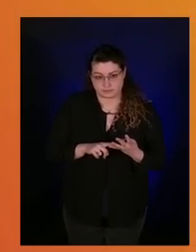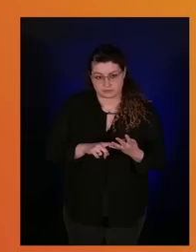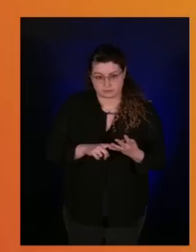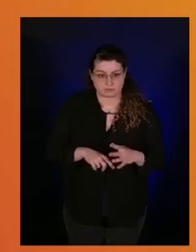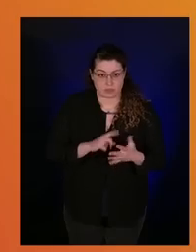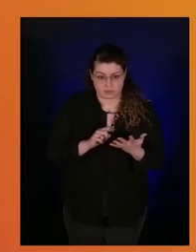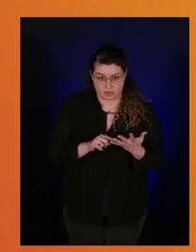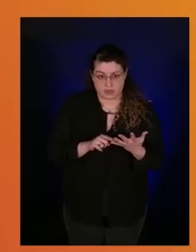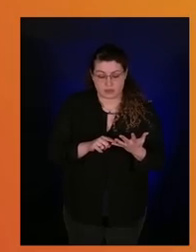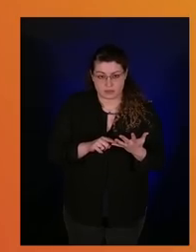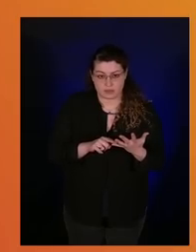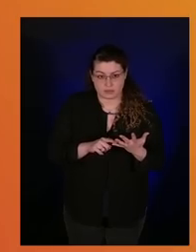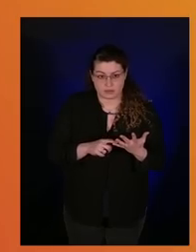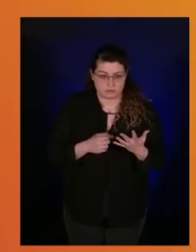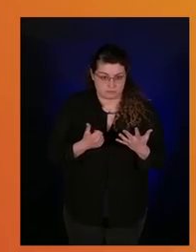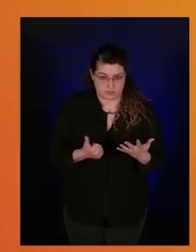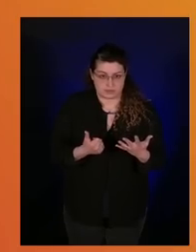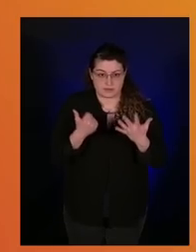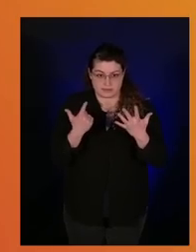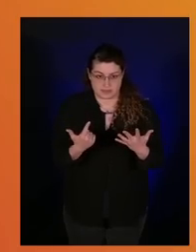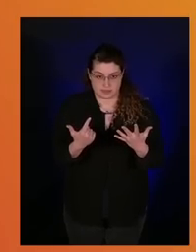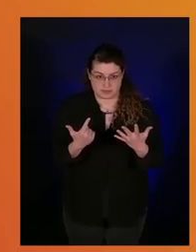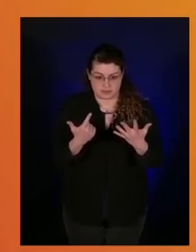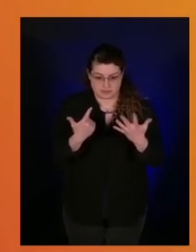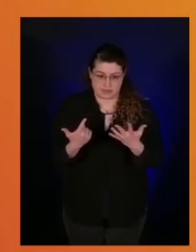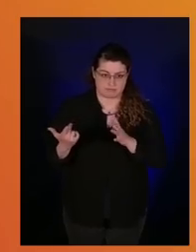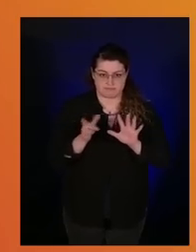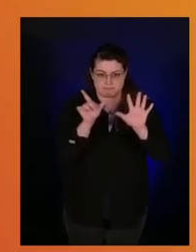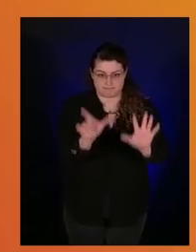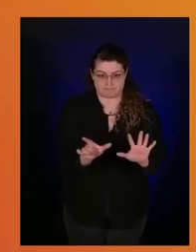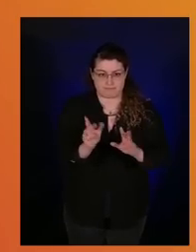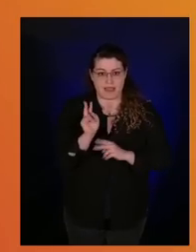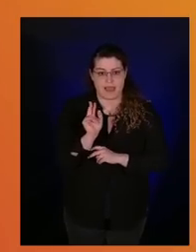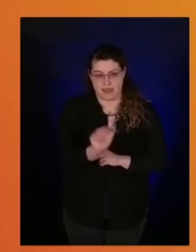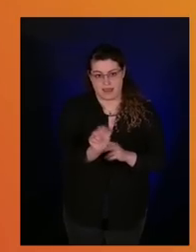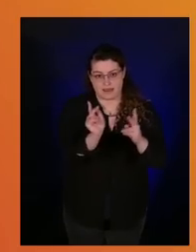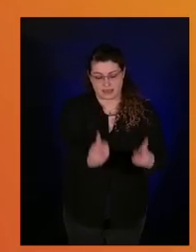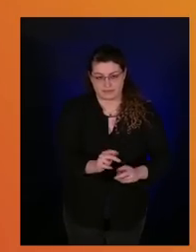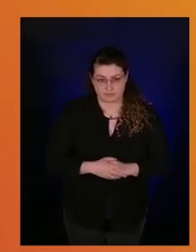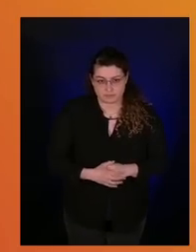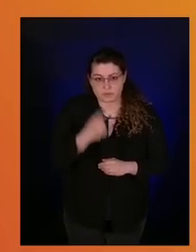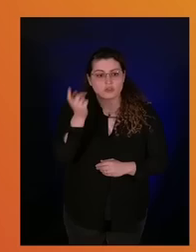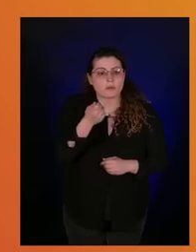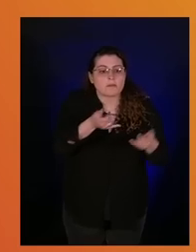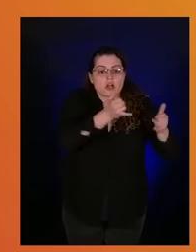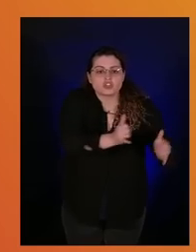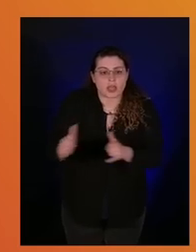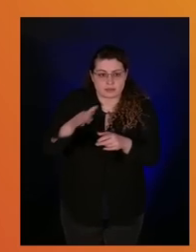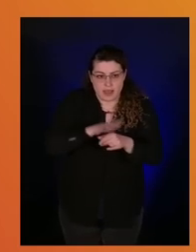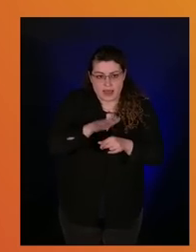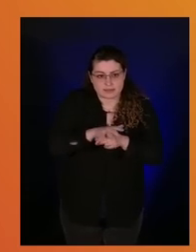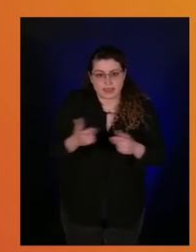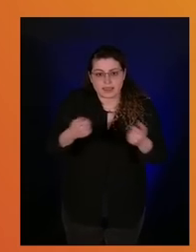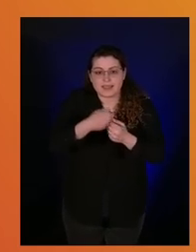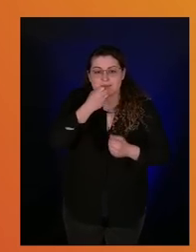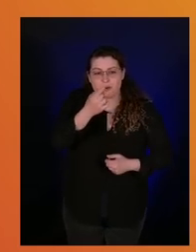Nathalie Batin, Julie Massieu et Fabienne Rouchy. Voilà. Normalement, il y a assez de chaises, de fauteuils